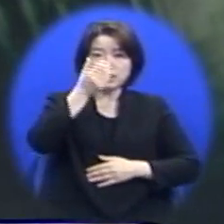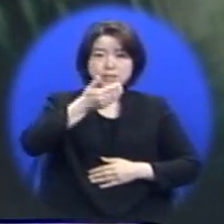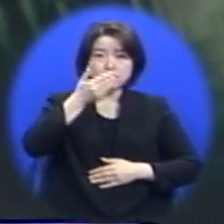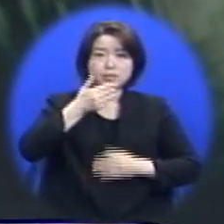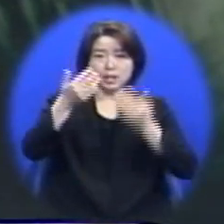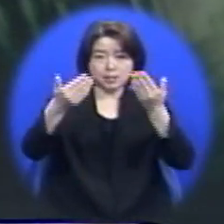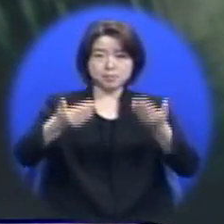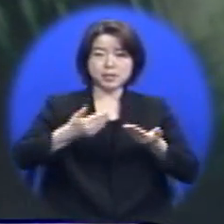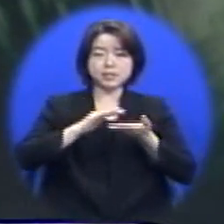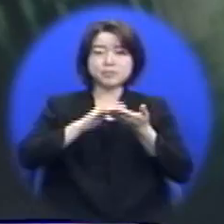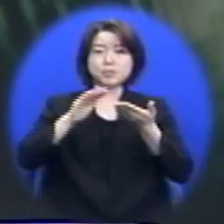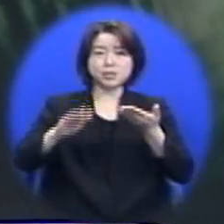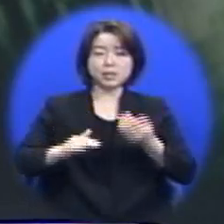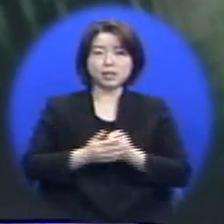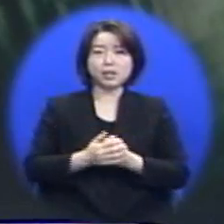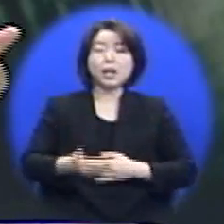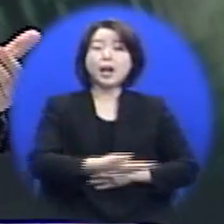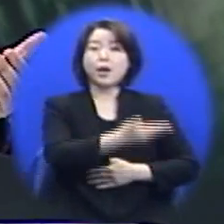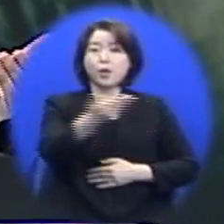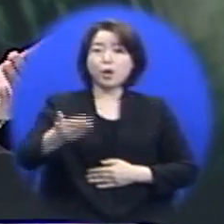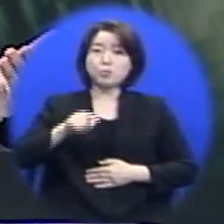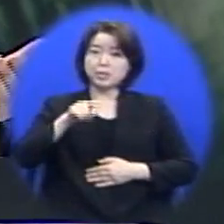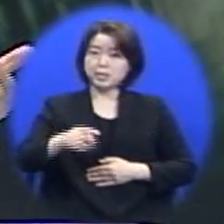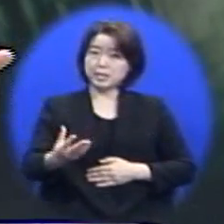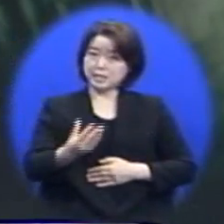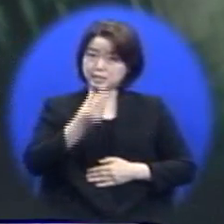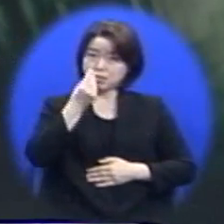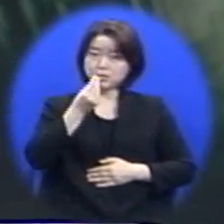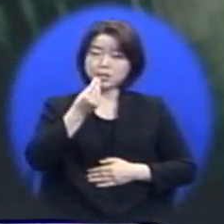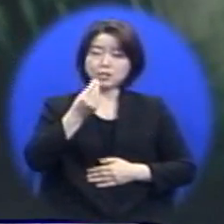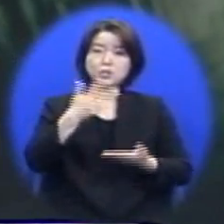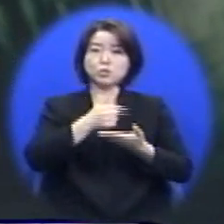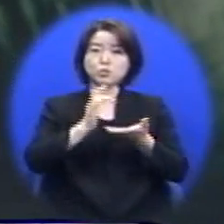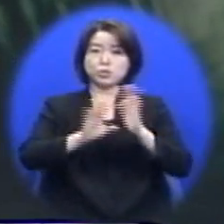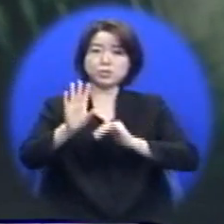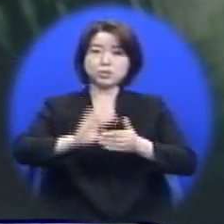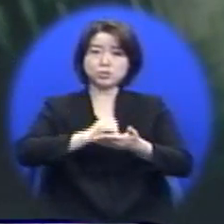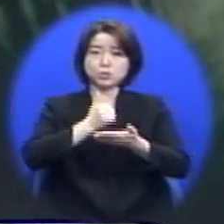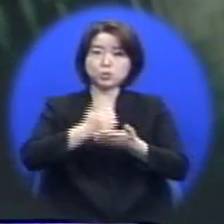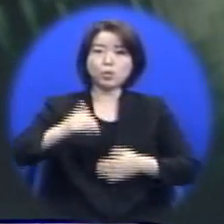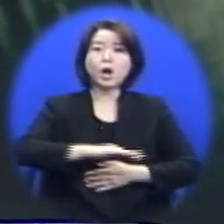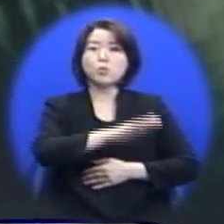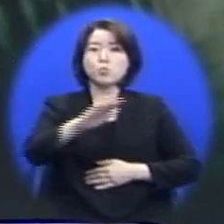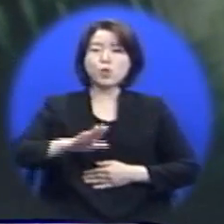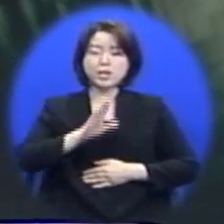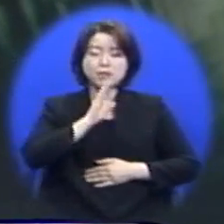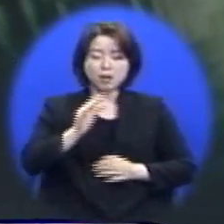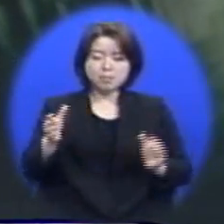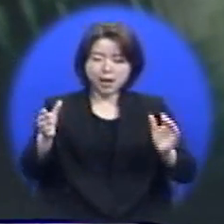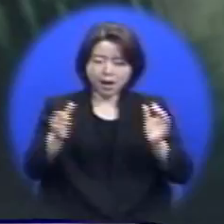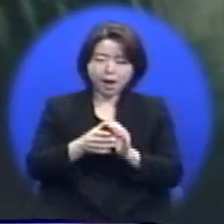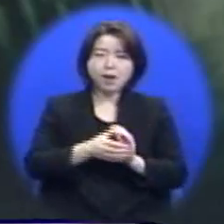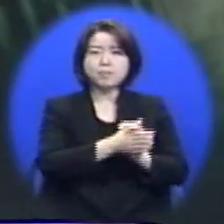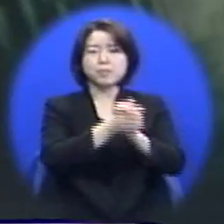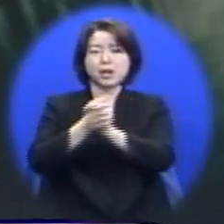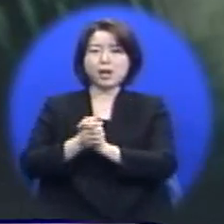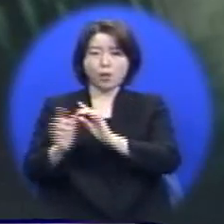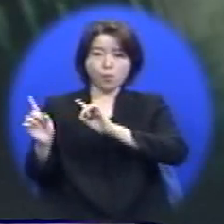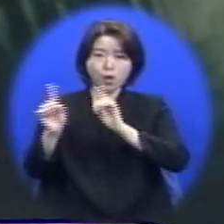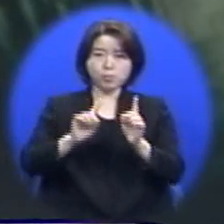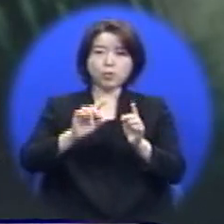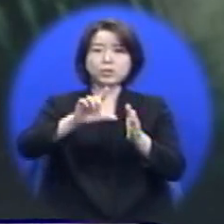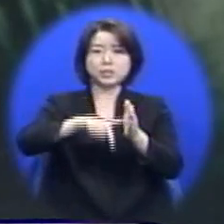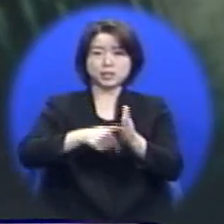받습니다. 여러분, 이 성찬은 주 예수 그리스도와 우리가 정말 연합하는 은혜를 다시 회복하는